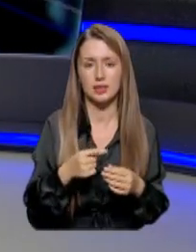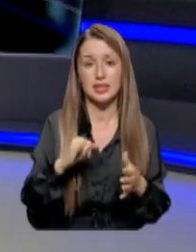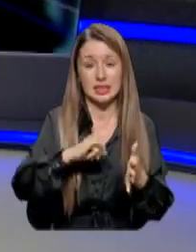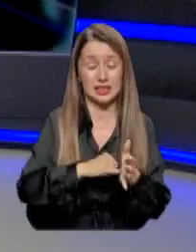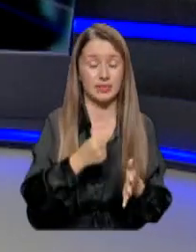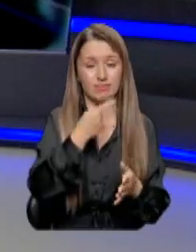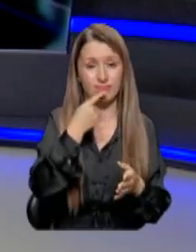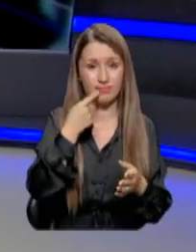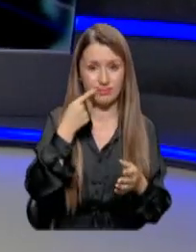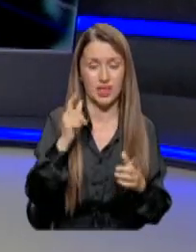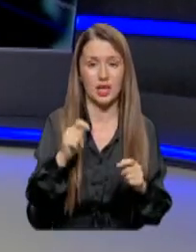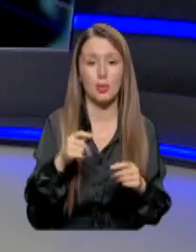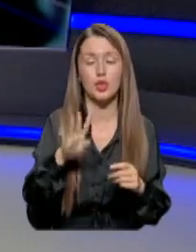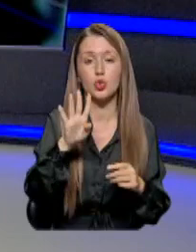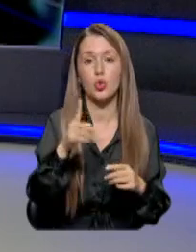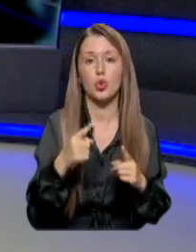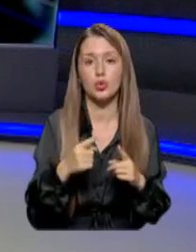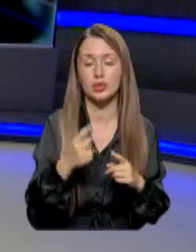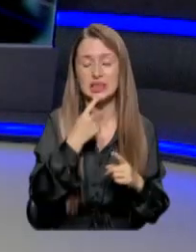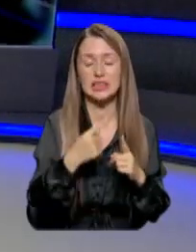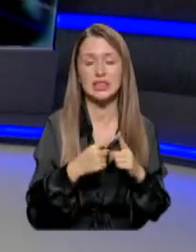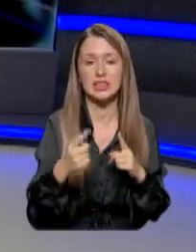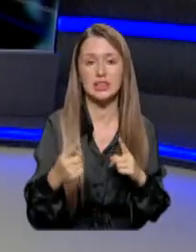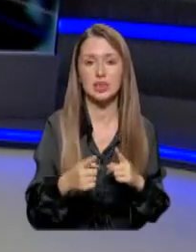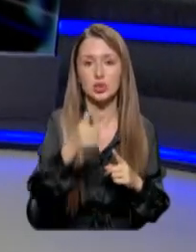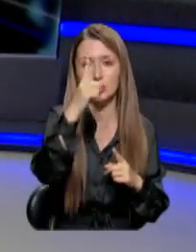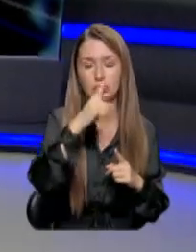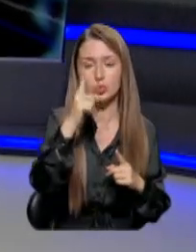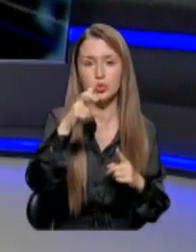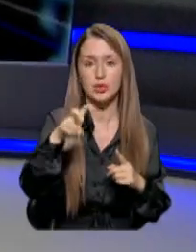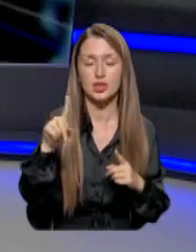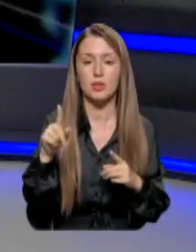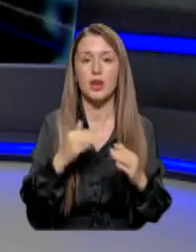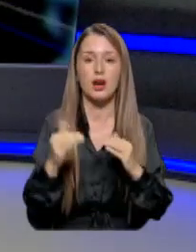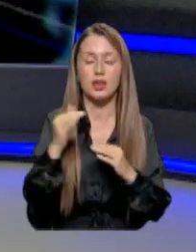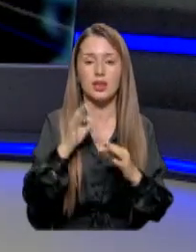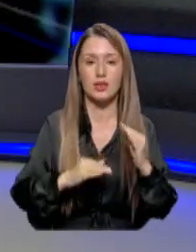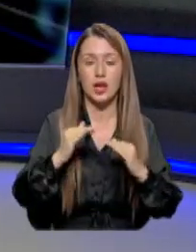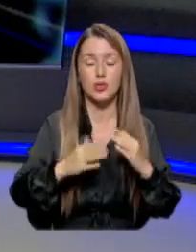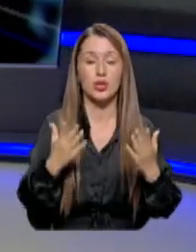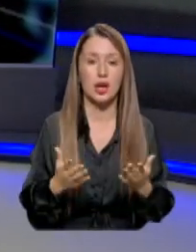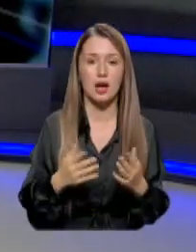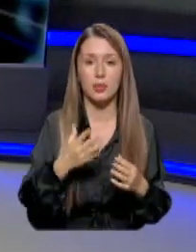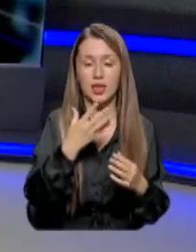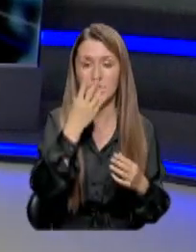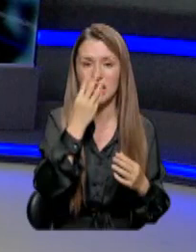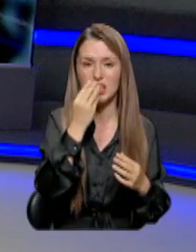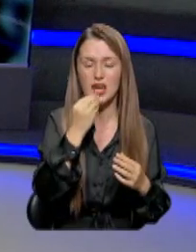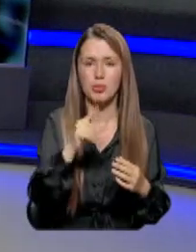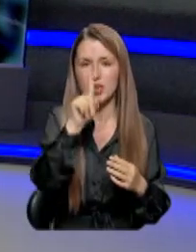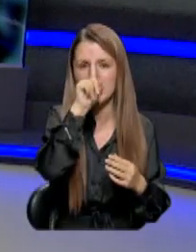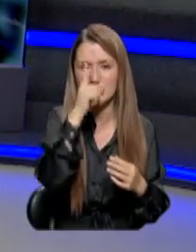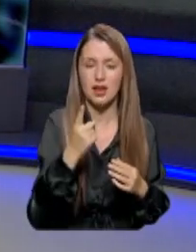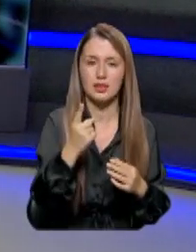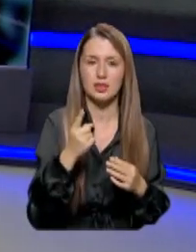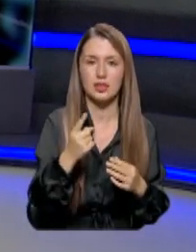çaldı ve 4 yıldır %181 artan enflasyona rağmen emekli ikramiyesine sadece ve